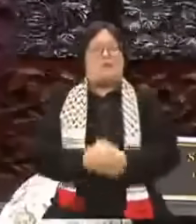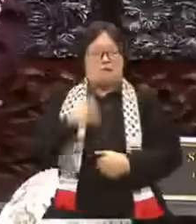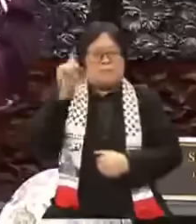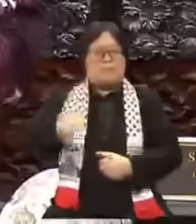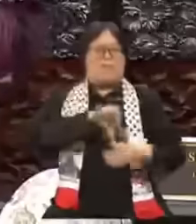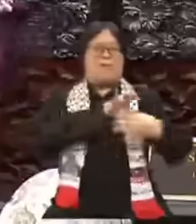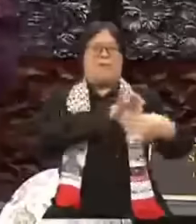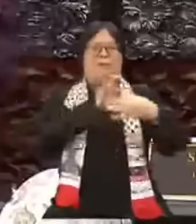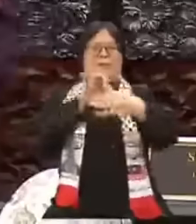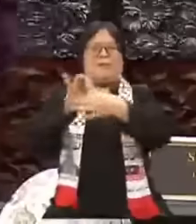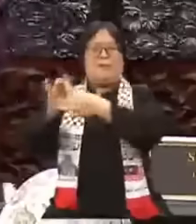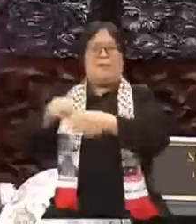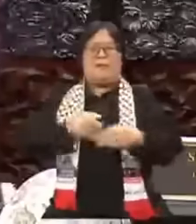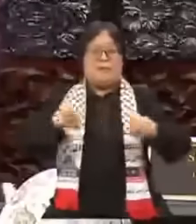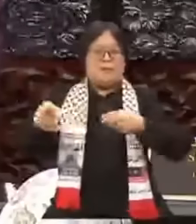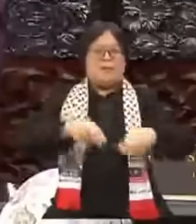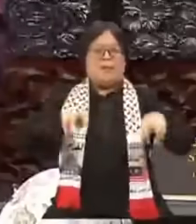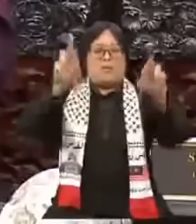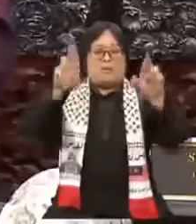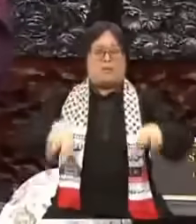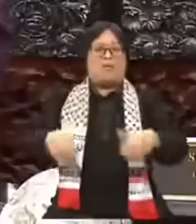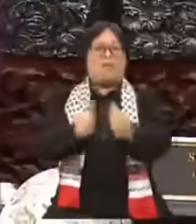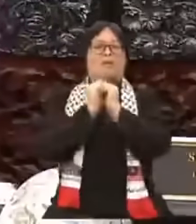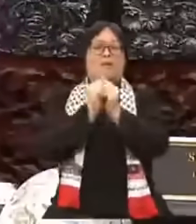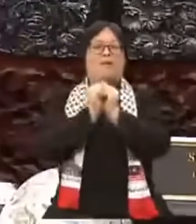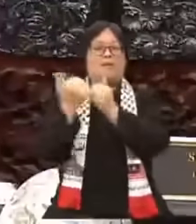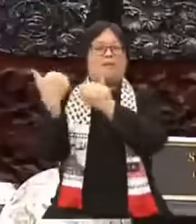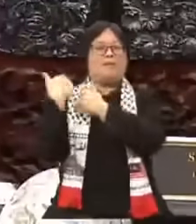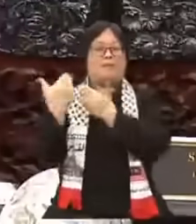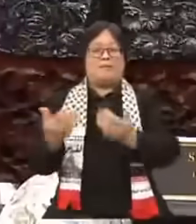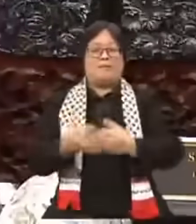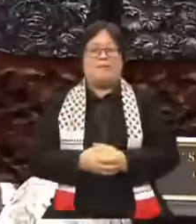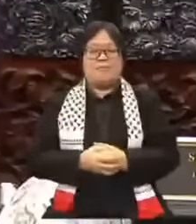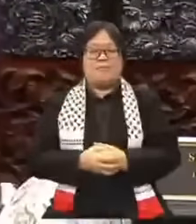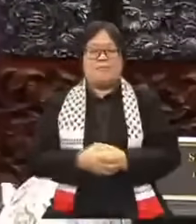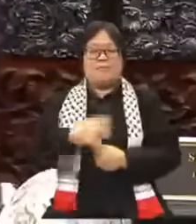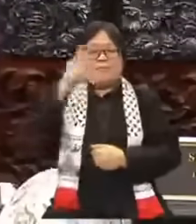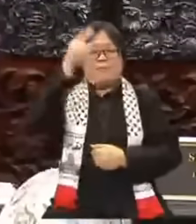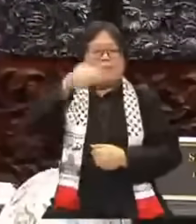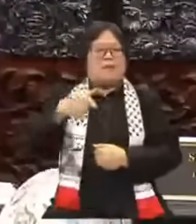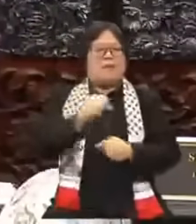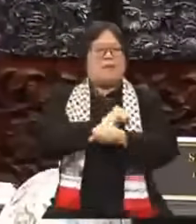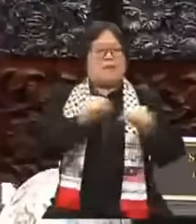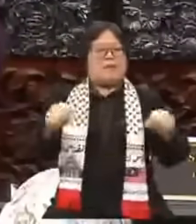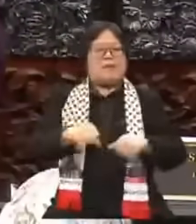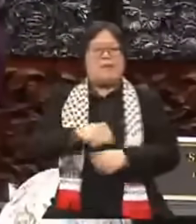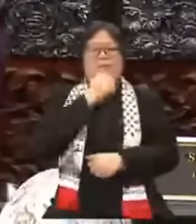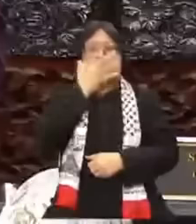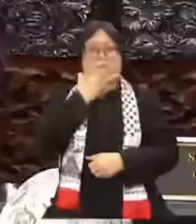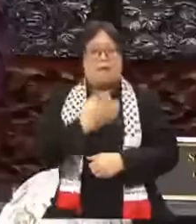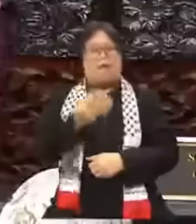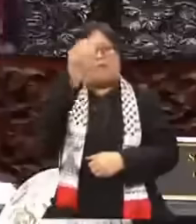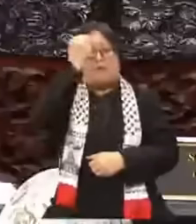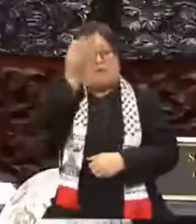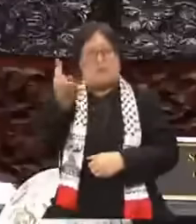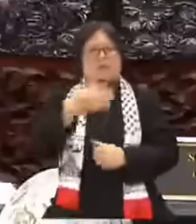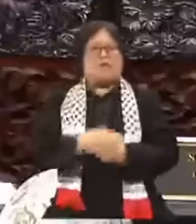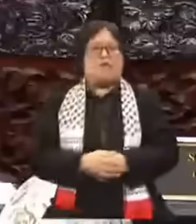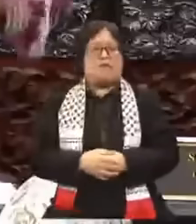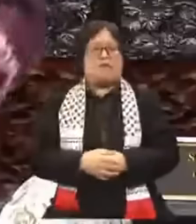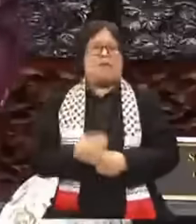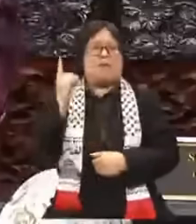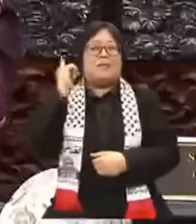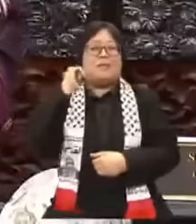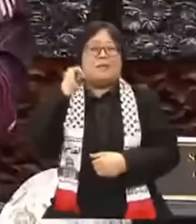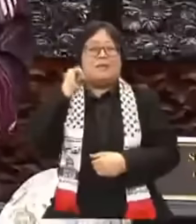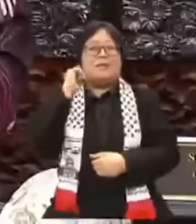kerjasama pihak inisiatif rakyat kena sama-sama bertanggungjawab dan kerajaan menyediakan bukan marah nak bagi tahu supaya telinga